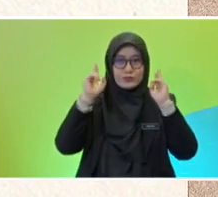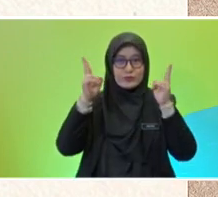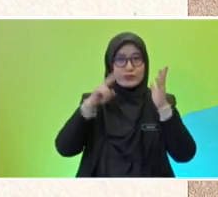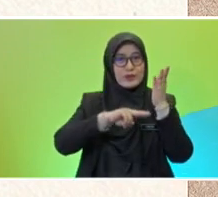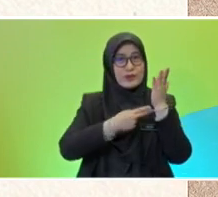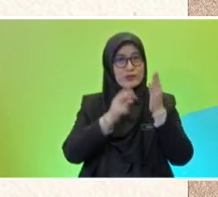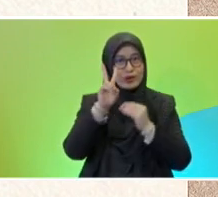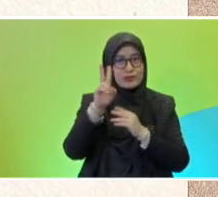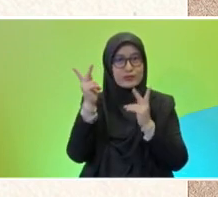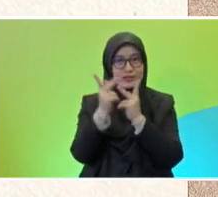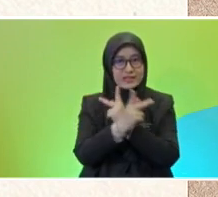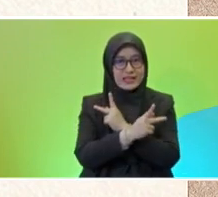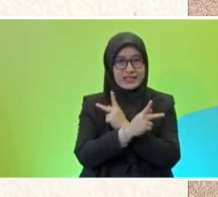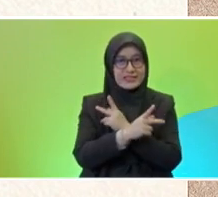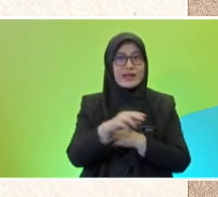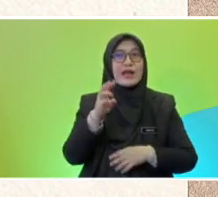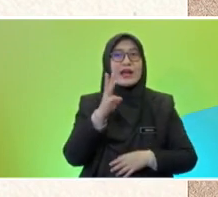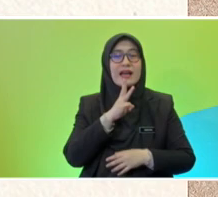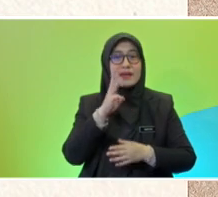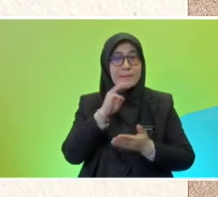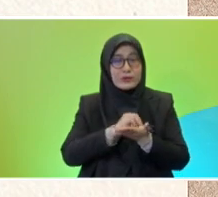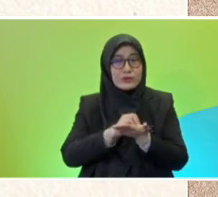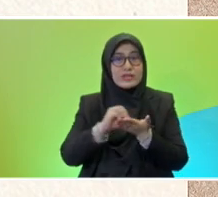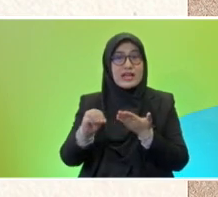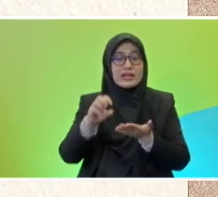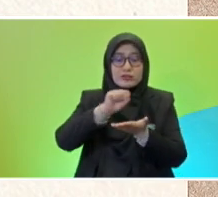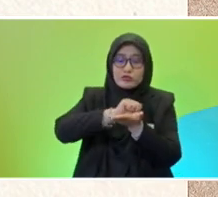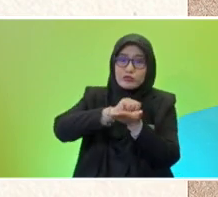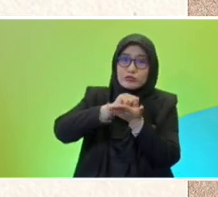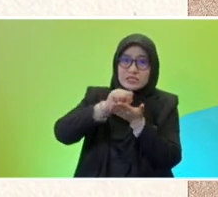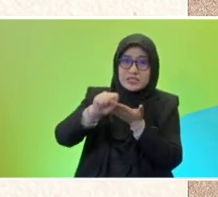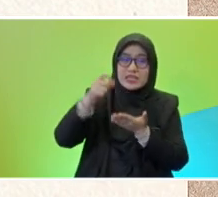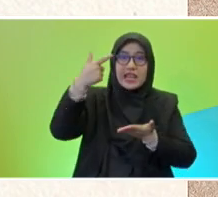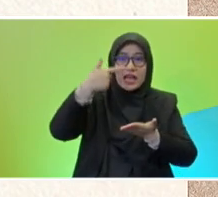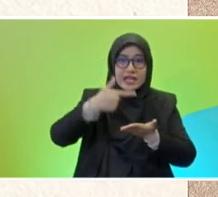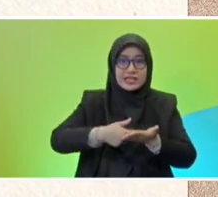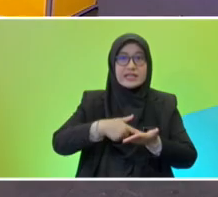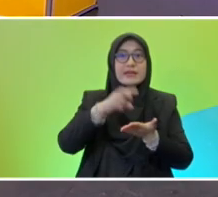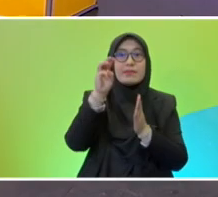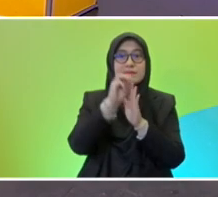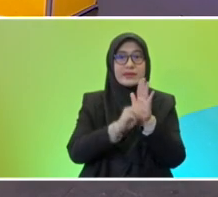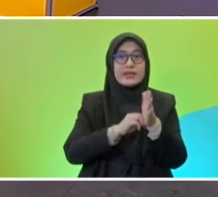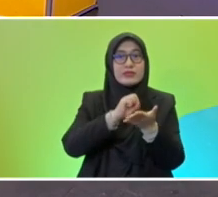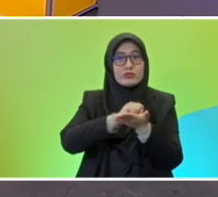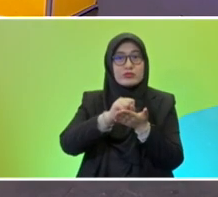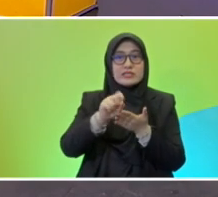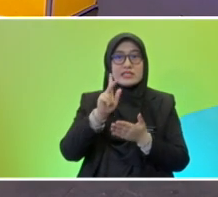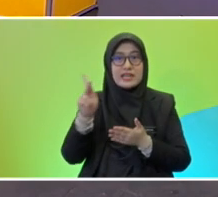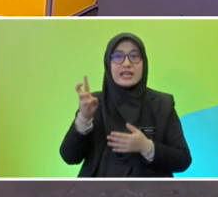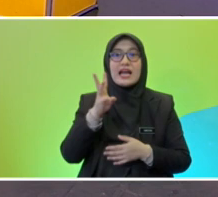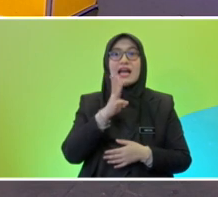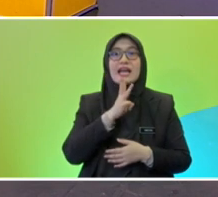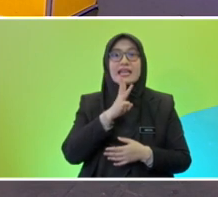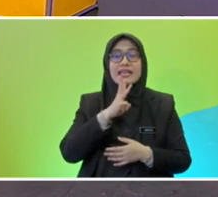menunjukkan bahwa pentingnya perkataan Suci lagi menyucikan itu air yang suci